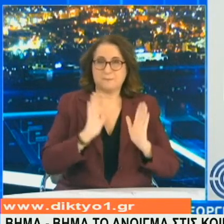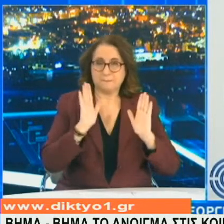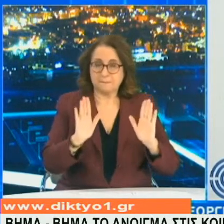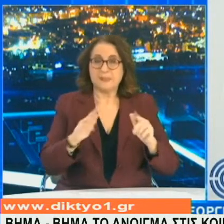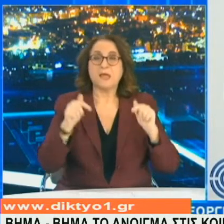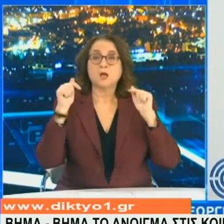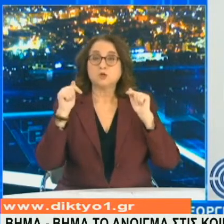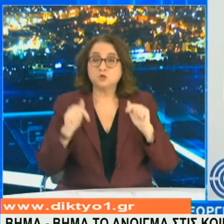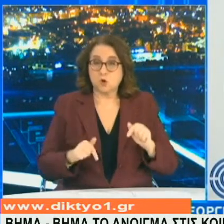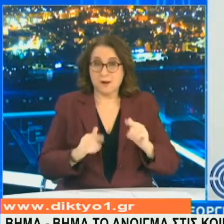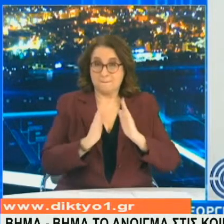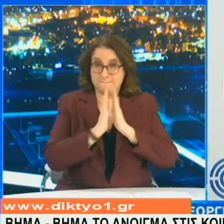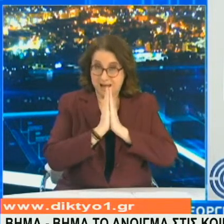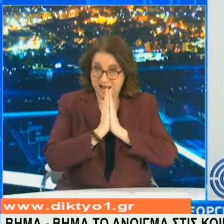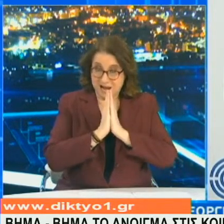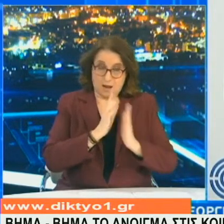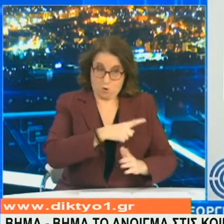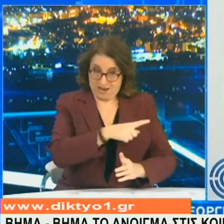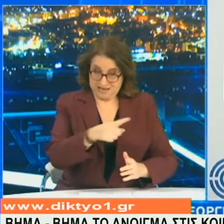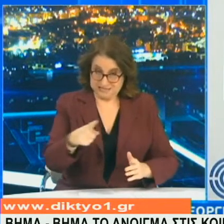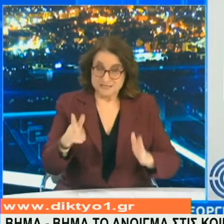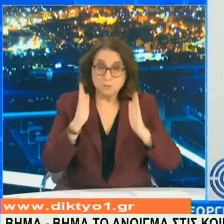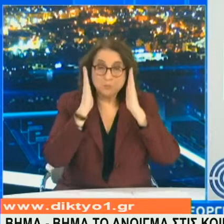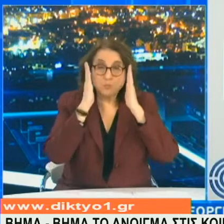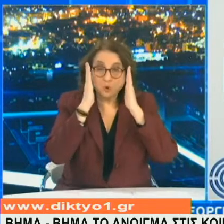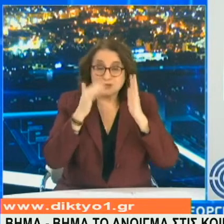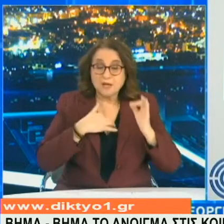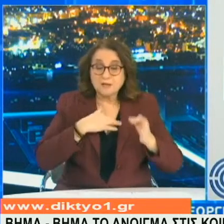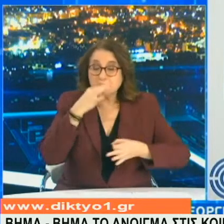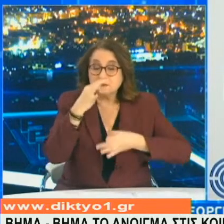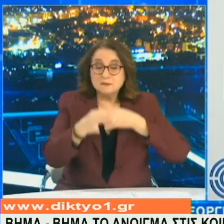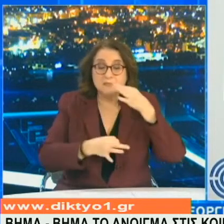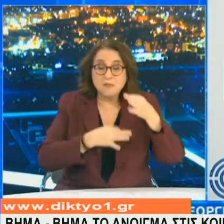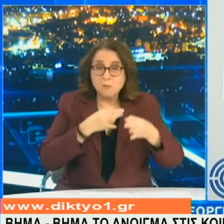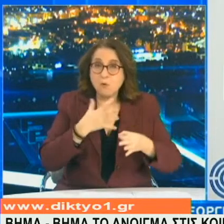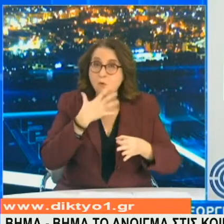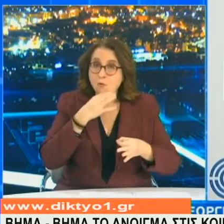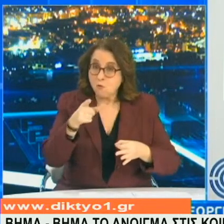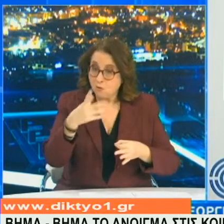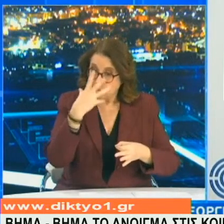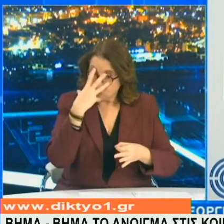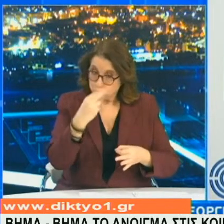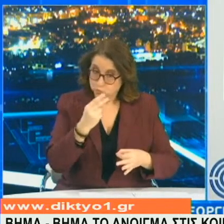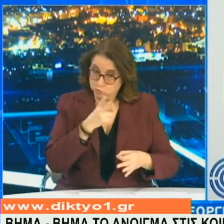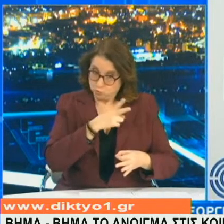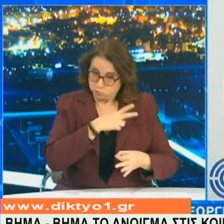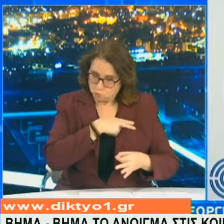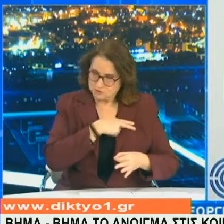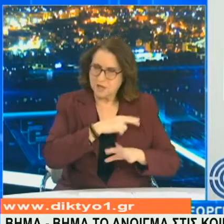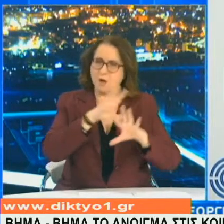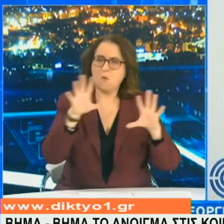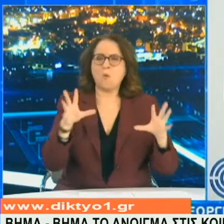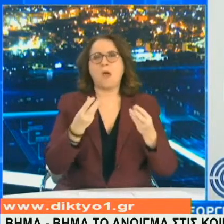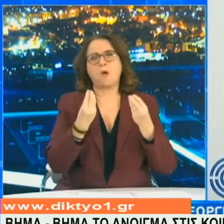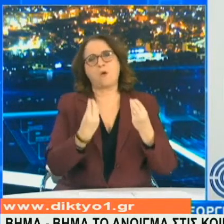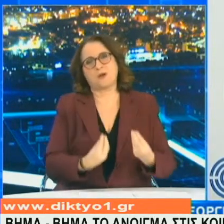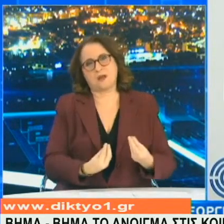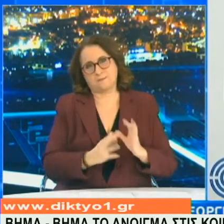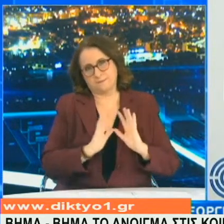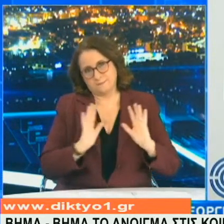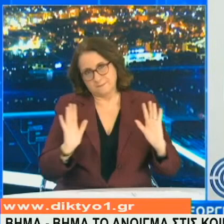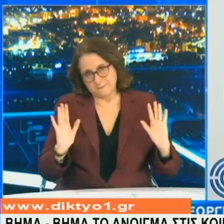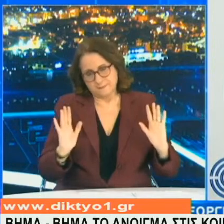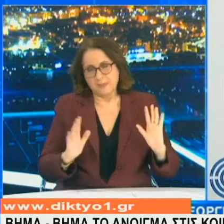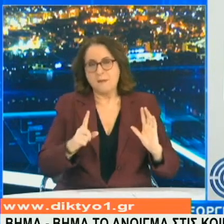καλοί λογαριασμοί κάνουν τους καλούς φίλους. Ακούσατε προηγουμένως την πολύ μεγάλη πρόοδο που κατάφερε